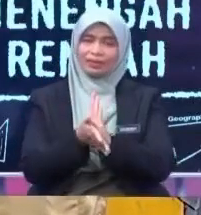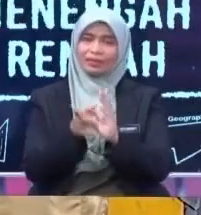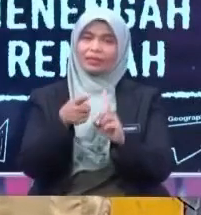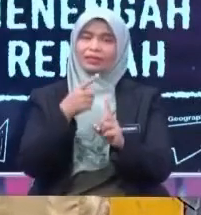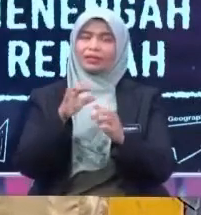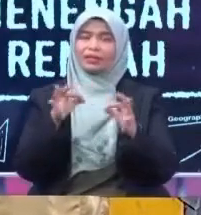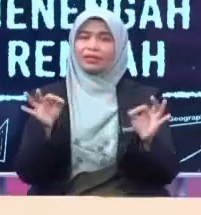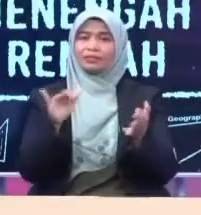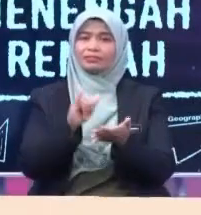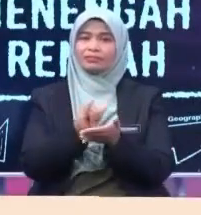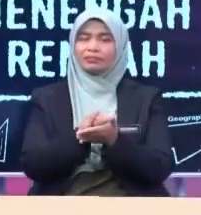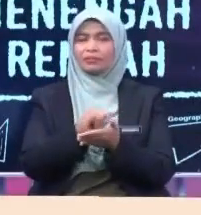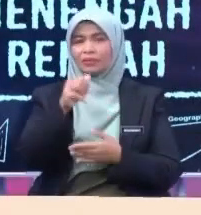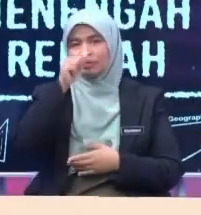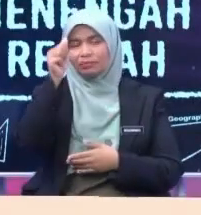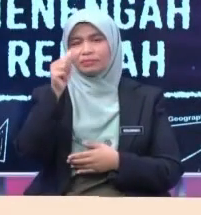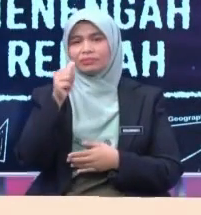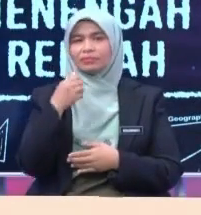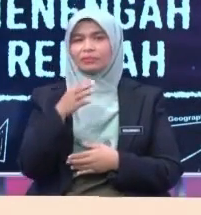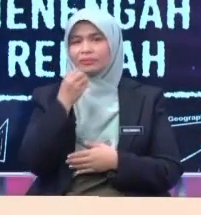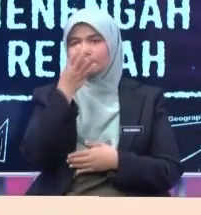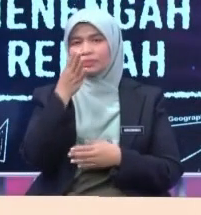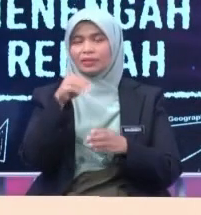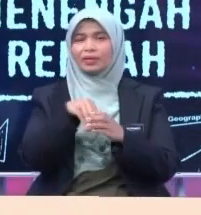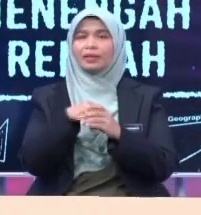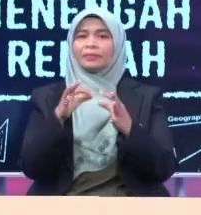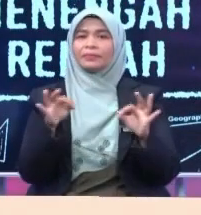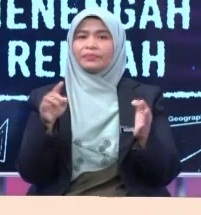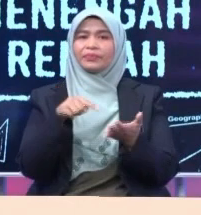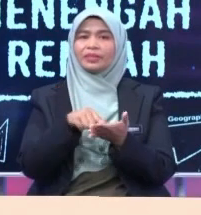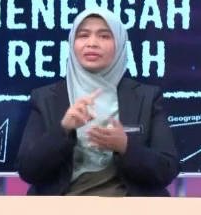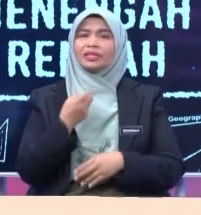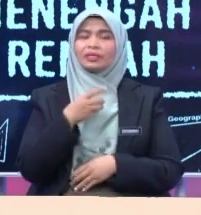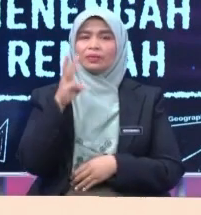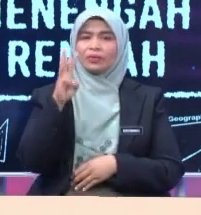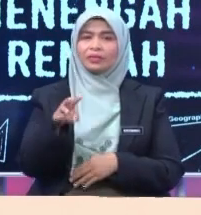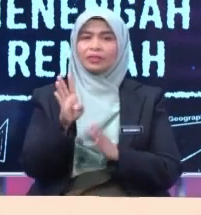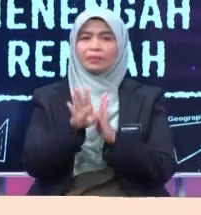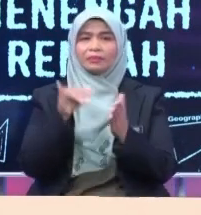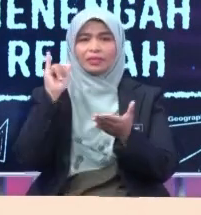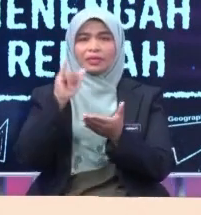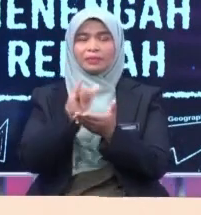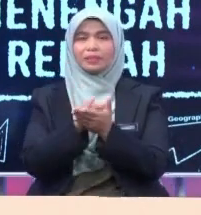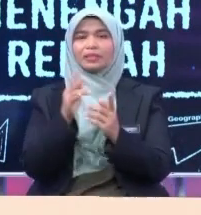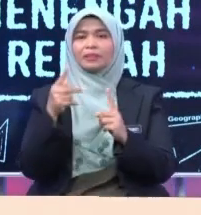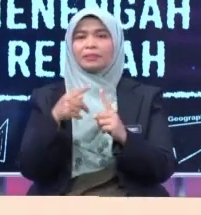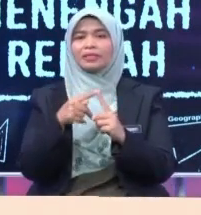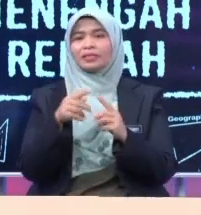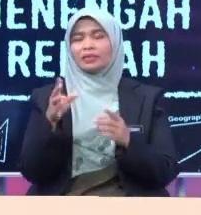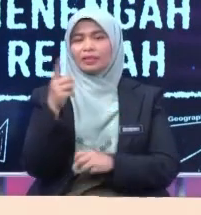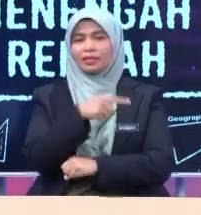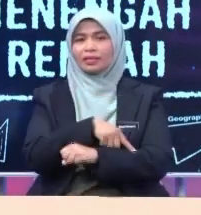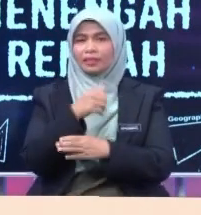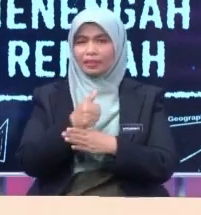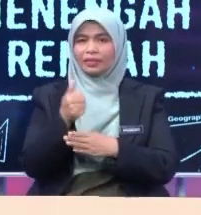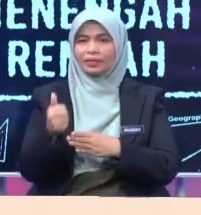jelas Allah sebut di dalam ayat ini kita wajib beriman kepada salah satunya hari akhirat. Ada perkara-perkara lain lagi